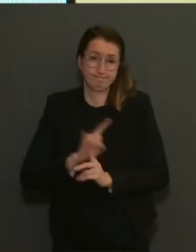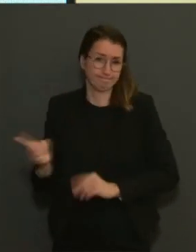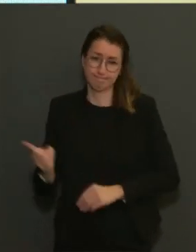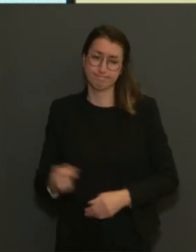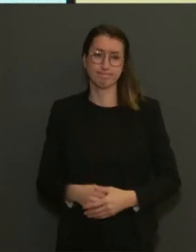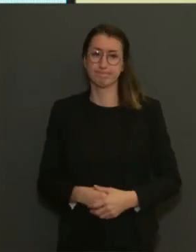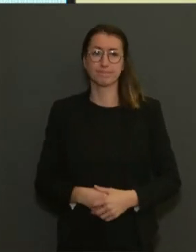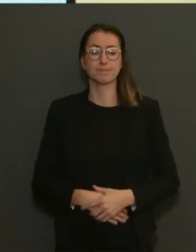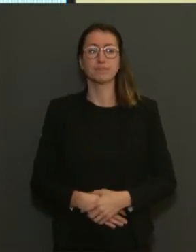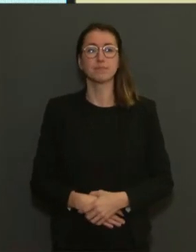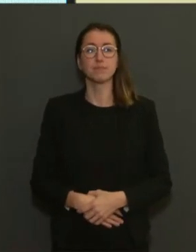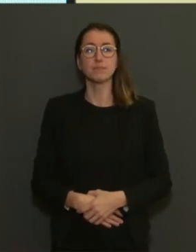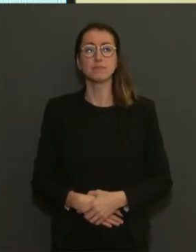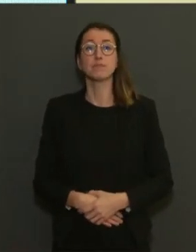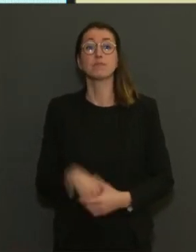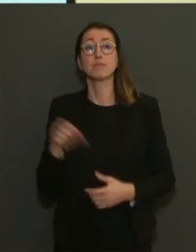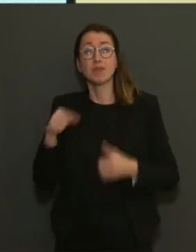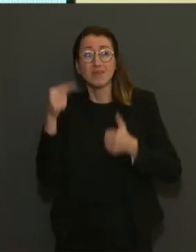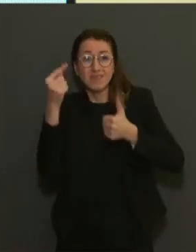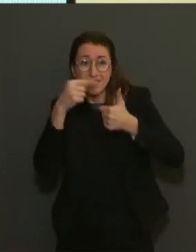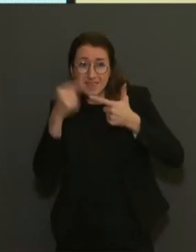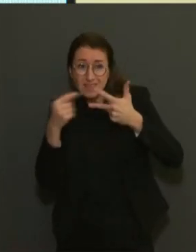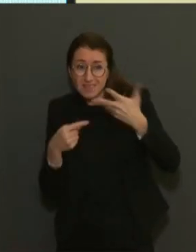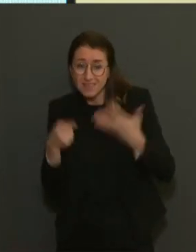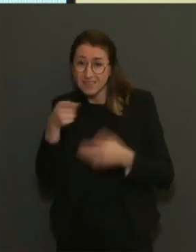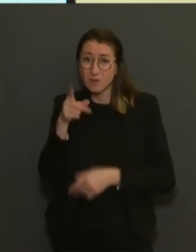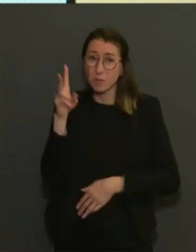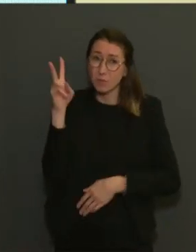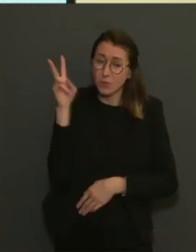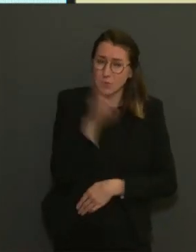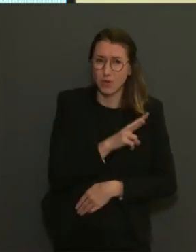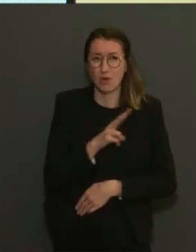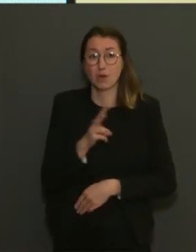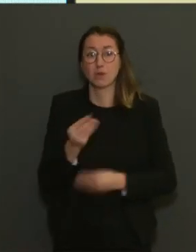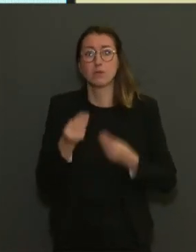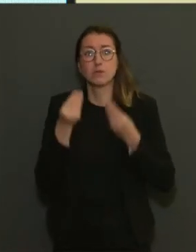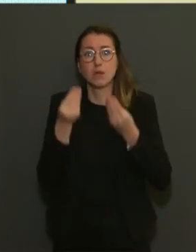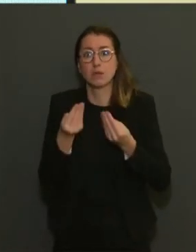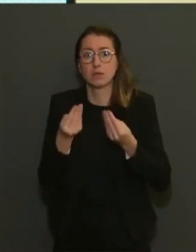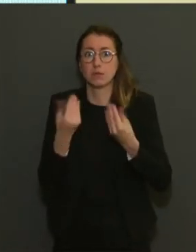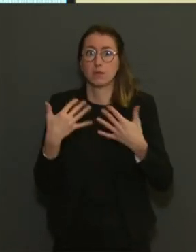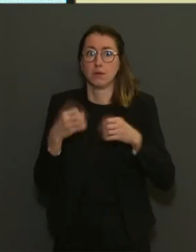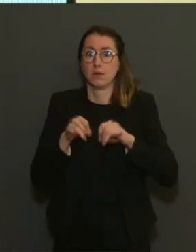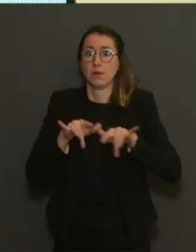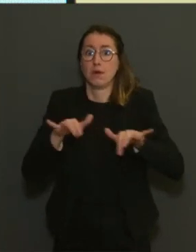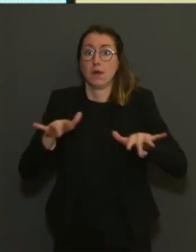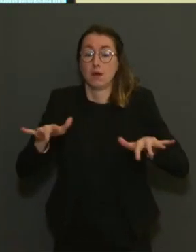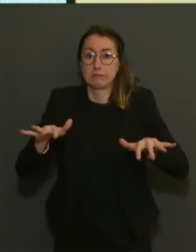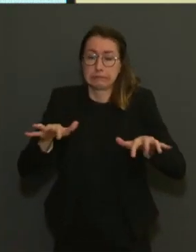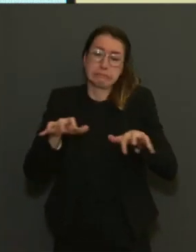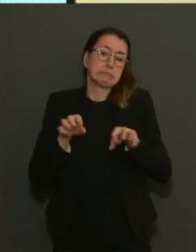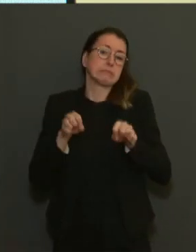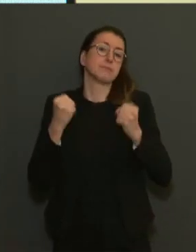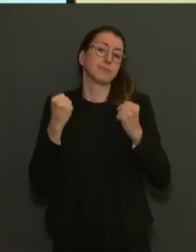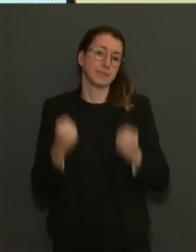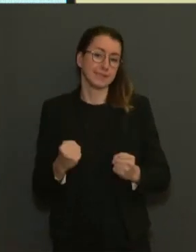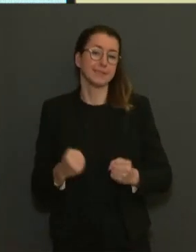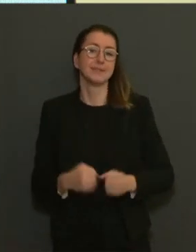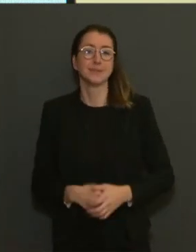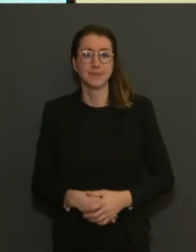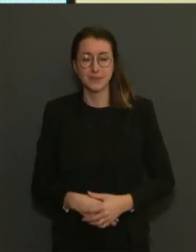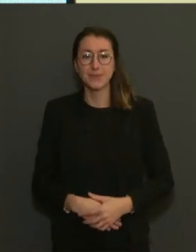qu'on évitera de mettre un petit caillou supplémentaire dans l'importance de cette pandémie.